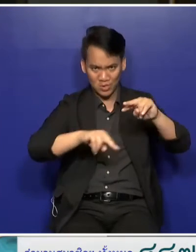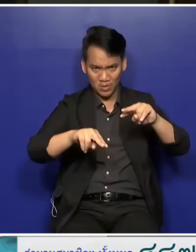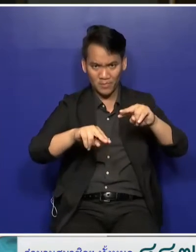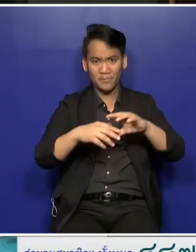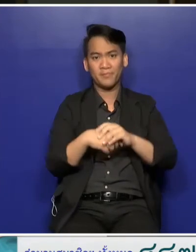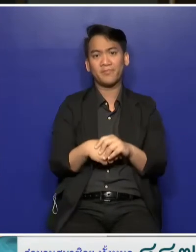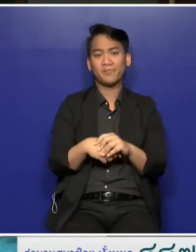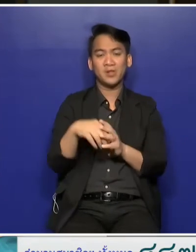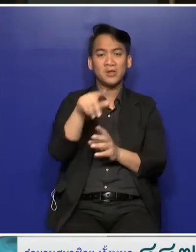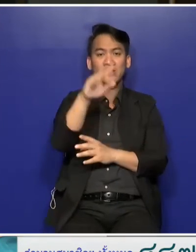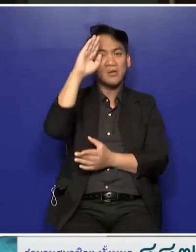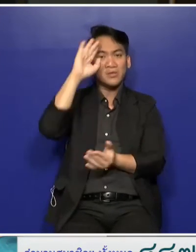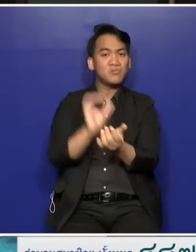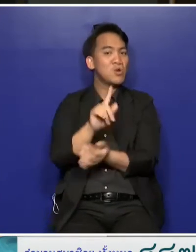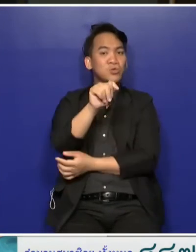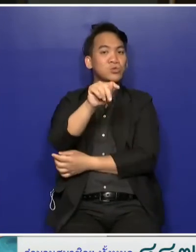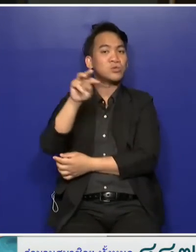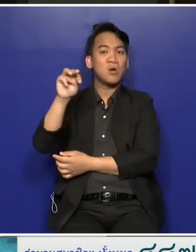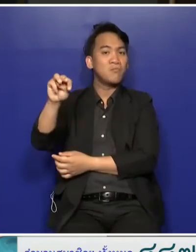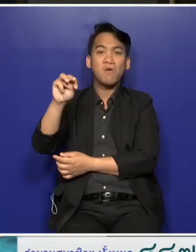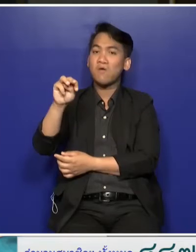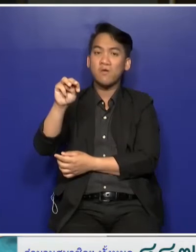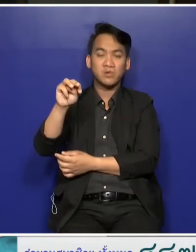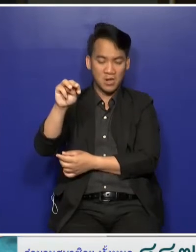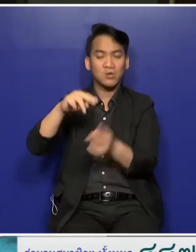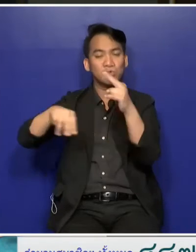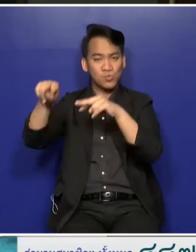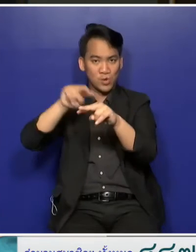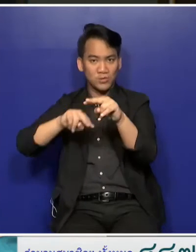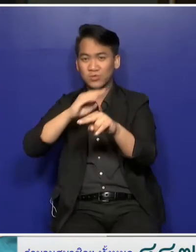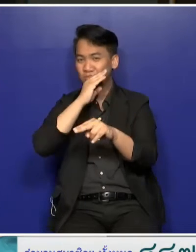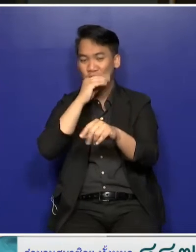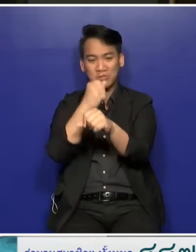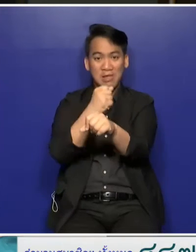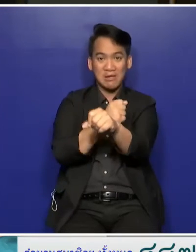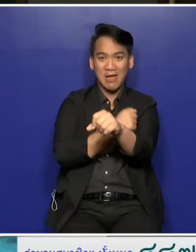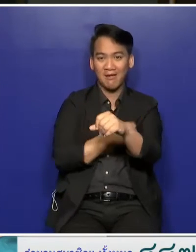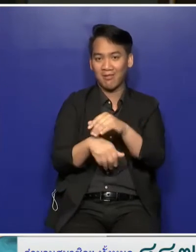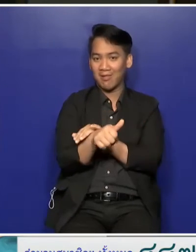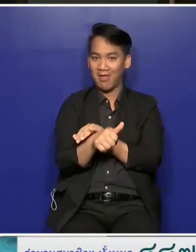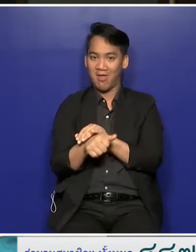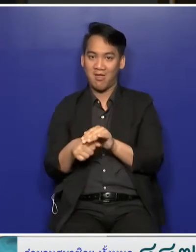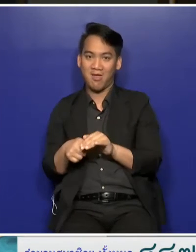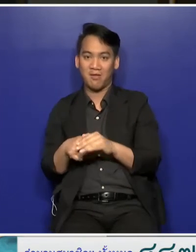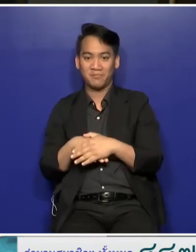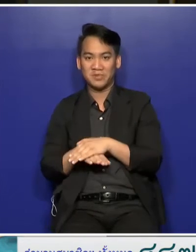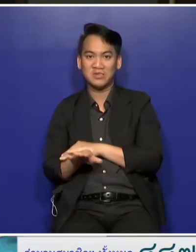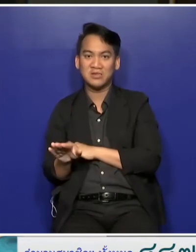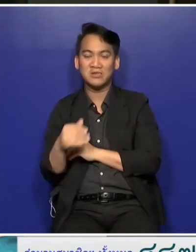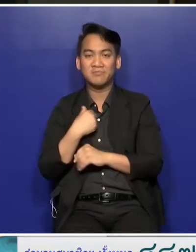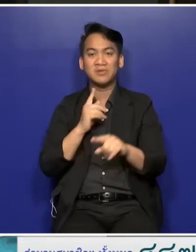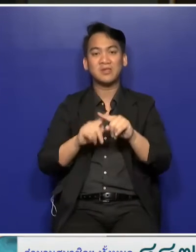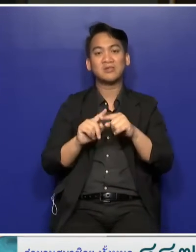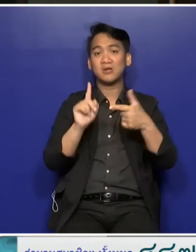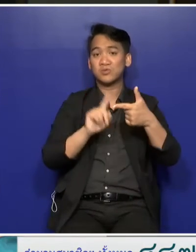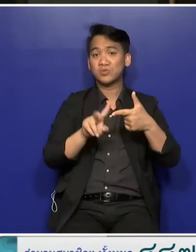ข้ามชาติที่อาจจะมกเลนลอดไป Ari Paiตรวจให้ละเอียดนะครับต้มีการ อบลมกถมาสาเทนดมีการอบลมมาติการ sans